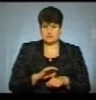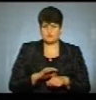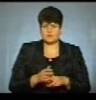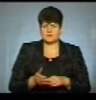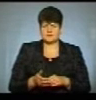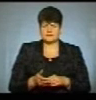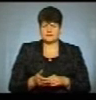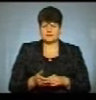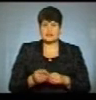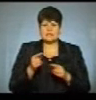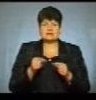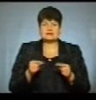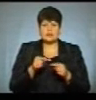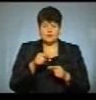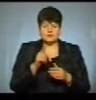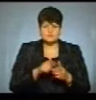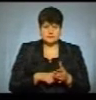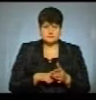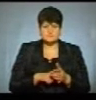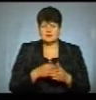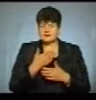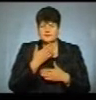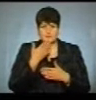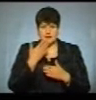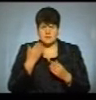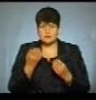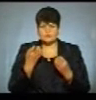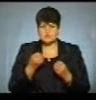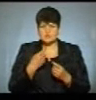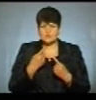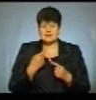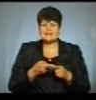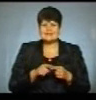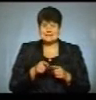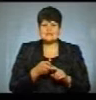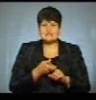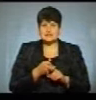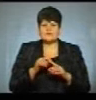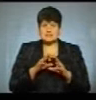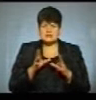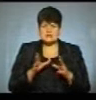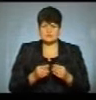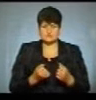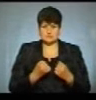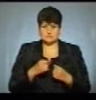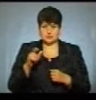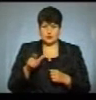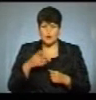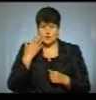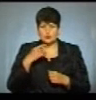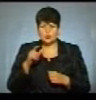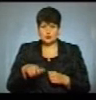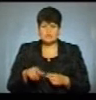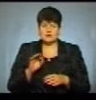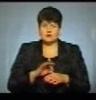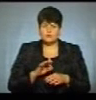дифтерією? Ну, такої впевненості, скажімо, немає, тому що, ще раз кажу, це залежить від загального імунітету людини. Коли людина перехворіла